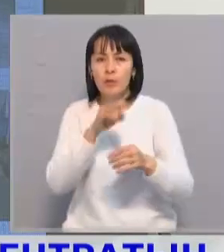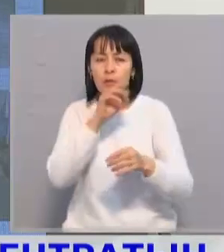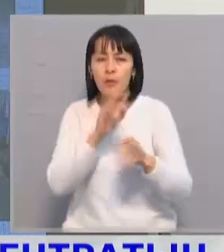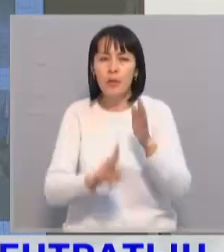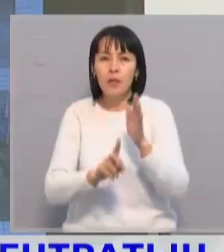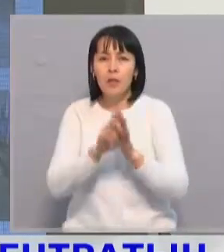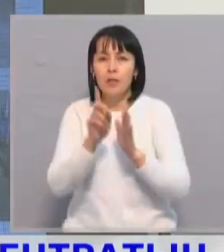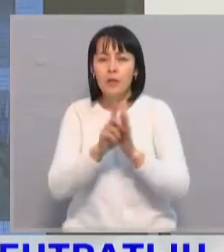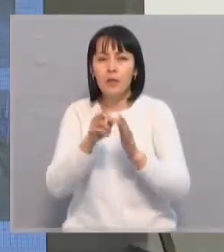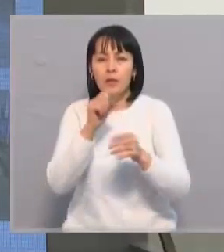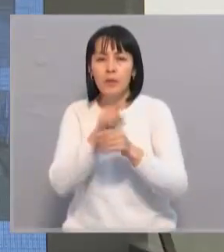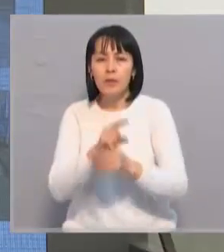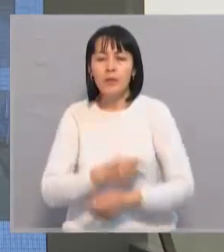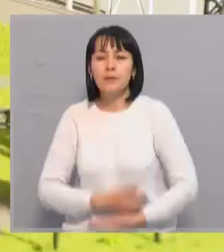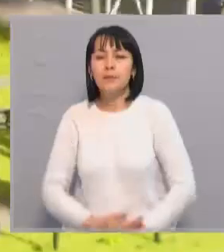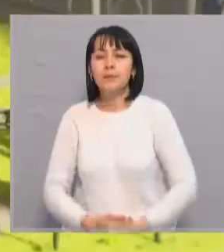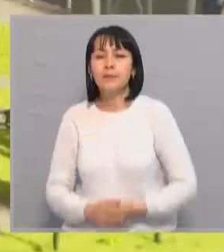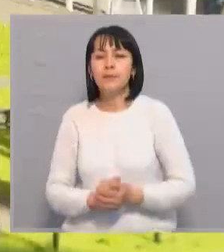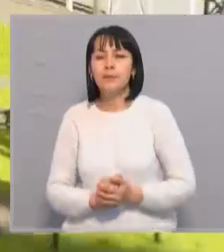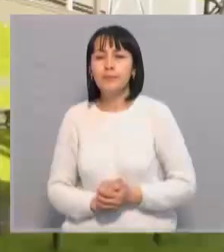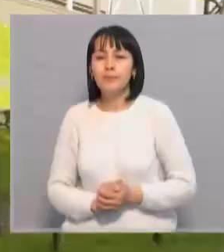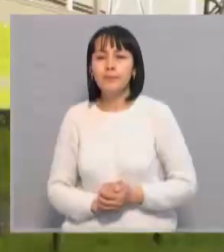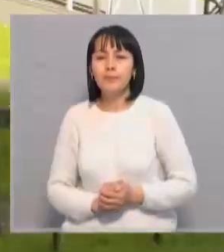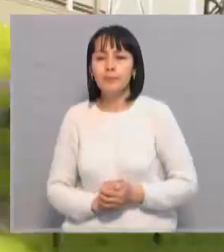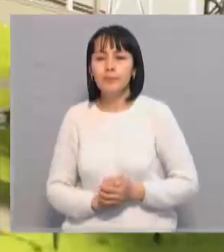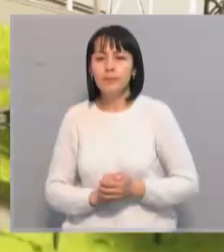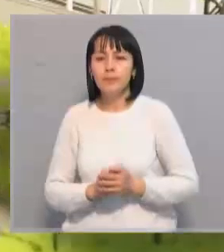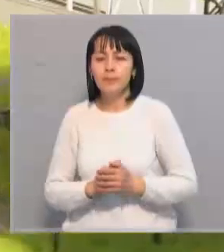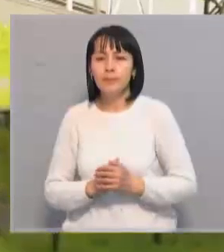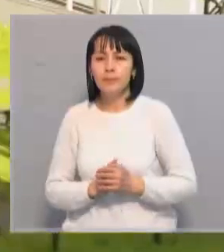асырылуын тапсырды. Гүлнар Асқарқызы, Әли Мәлік, Асылбек Мансұрхан, жаңалықтар.